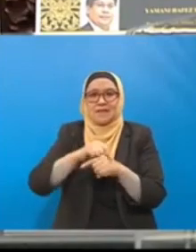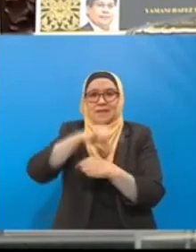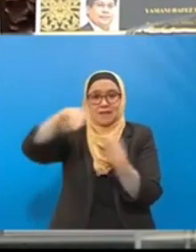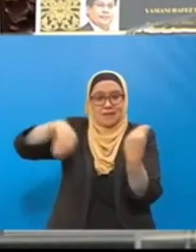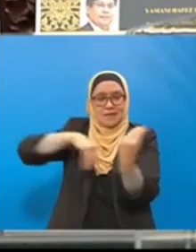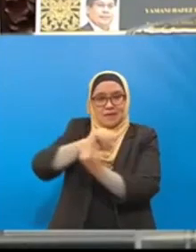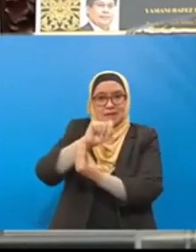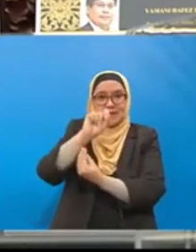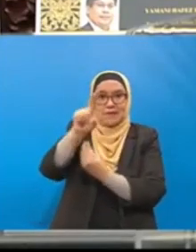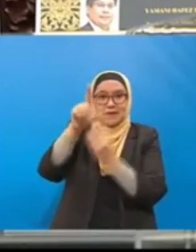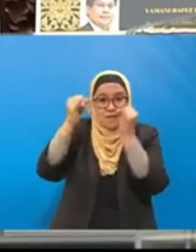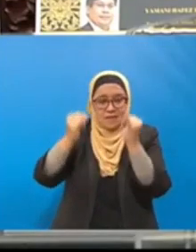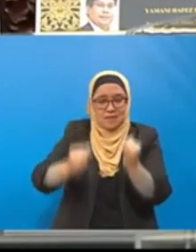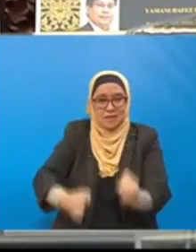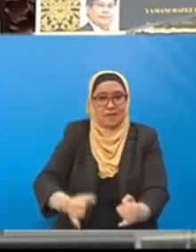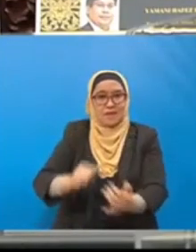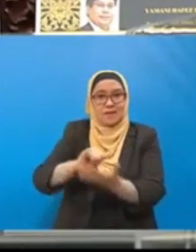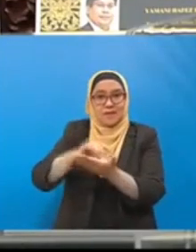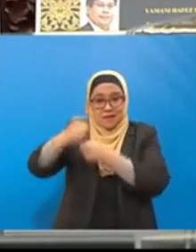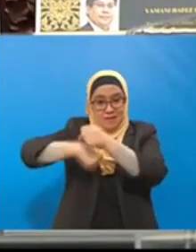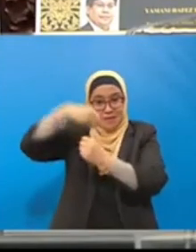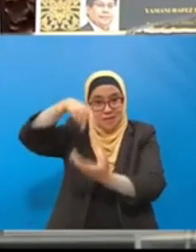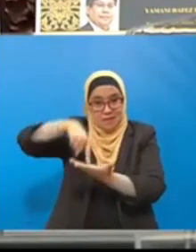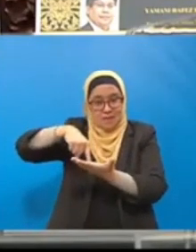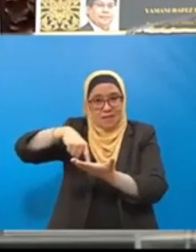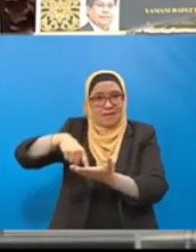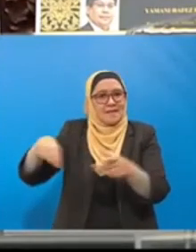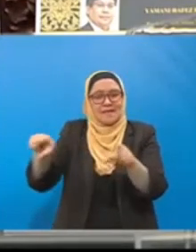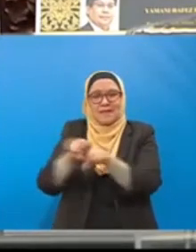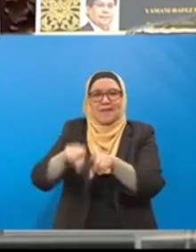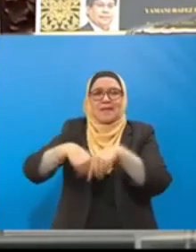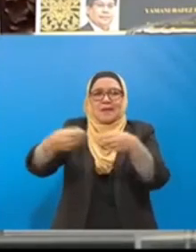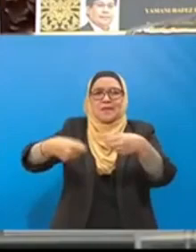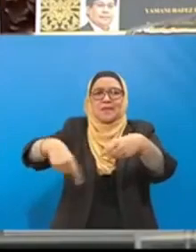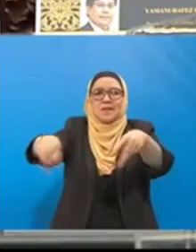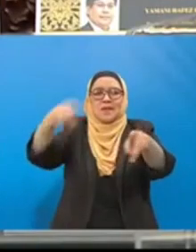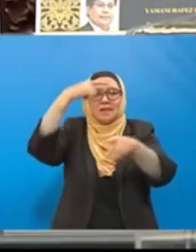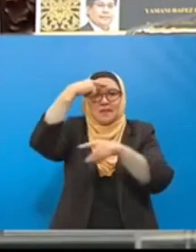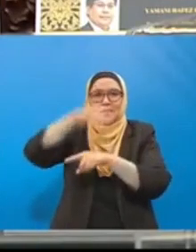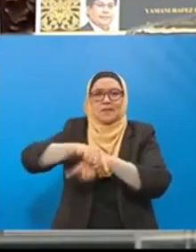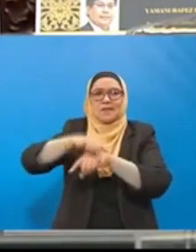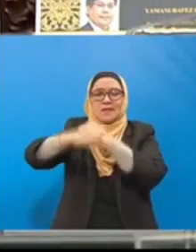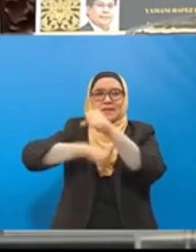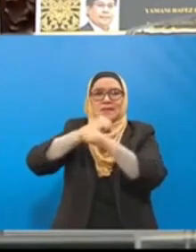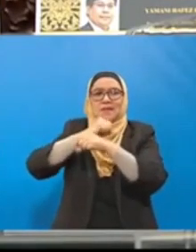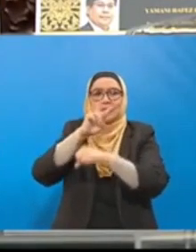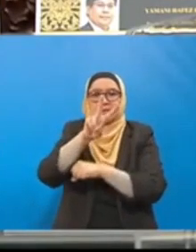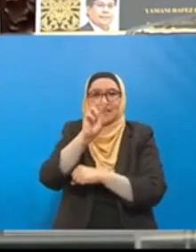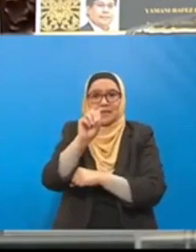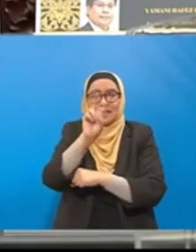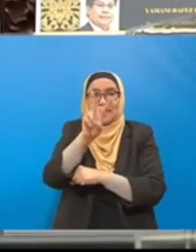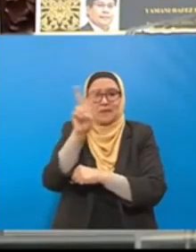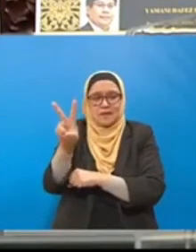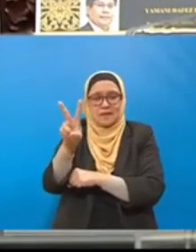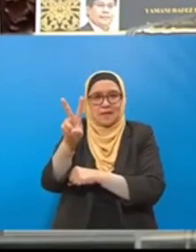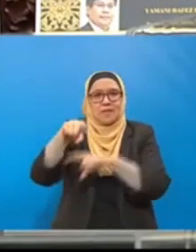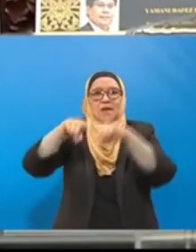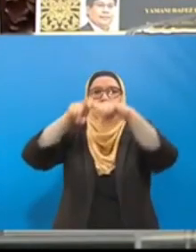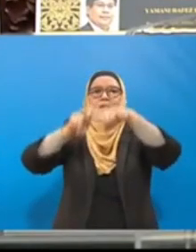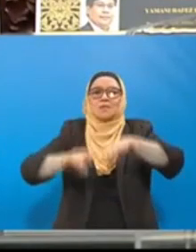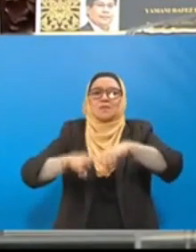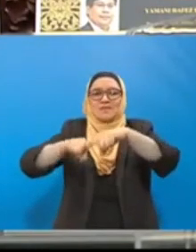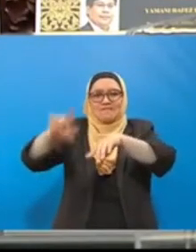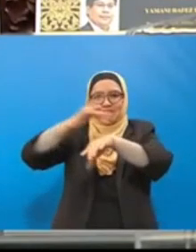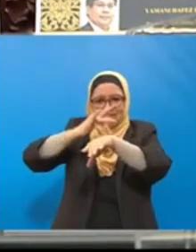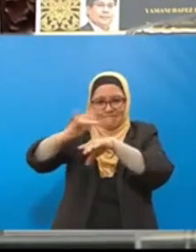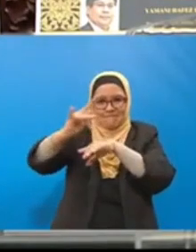ini, mereka akan turut diberi peluang pada tahun 2022 tertakluk kepada kekosongan kuota